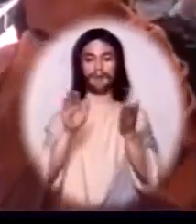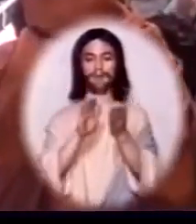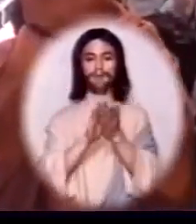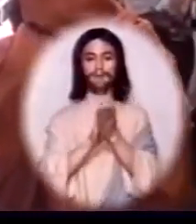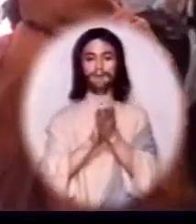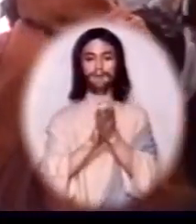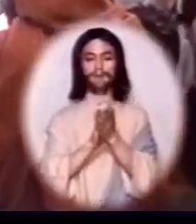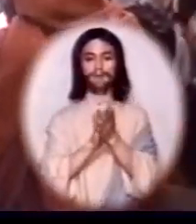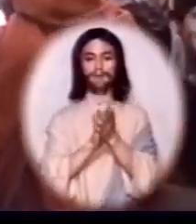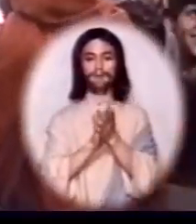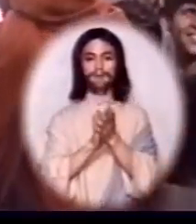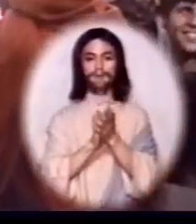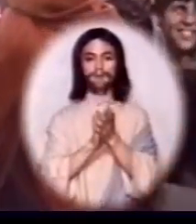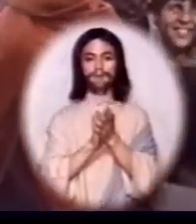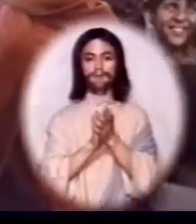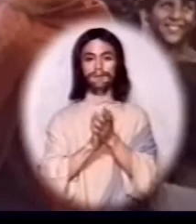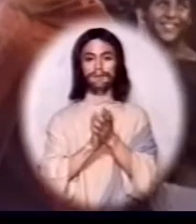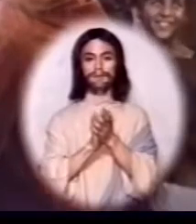것입니다.